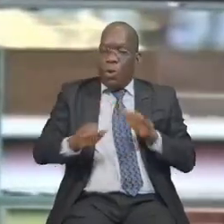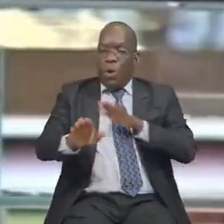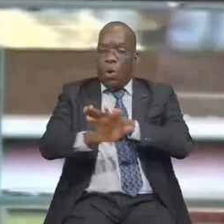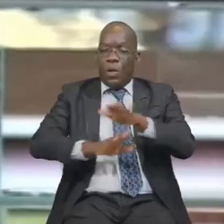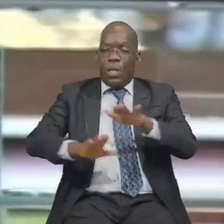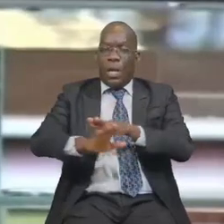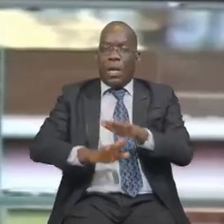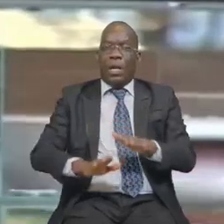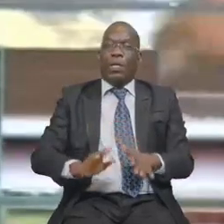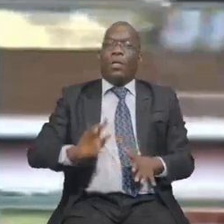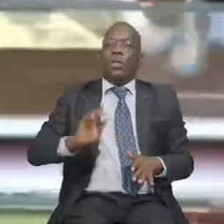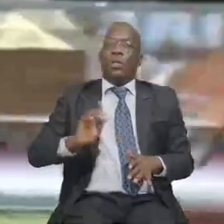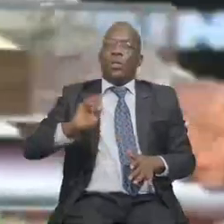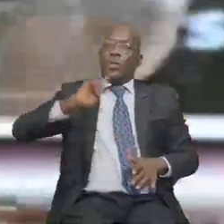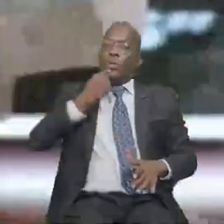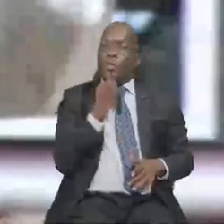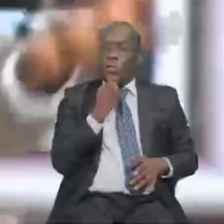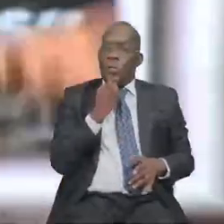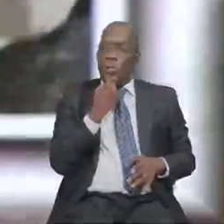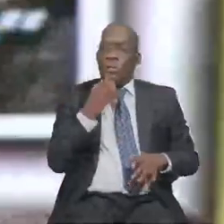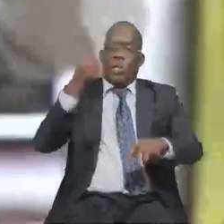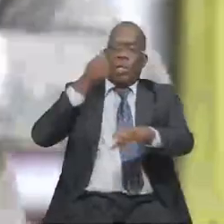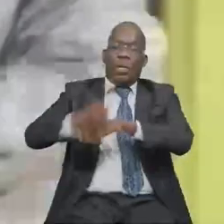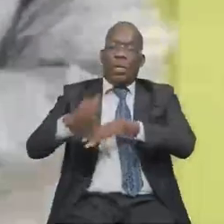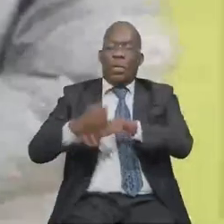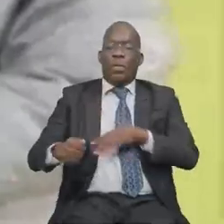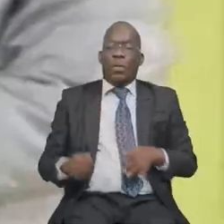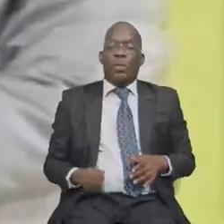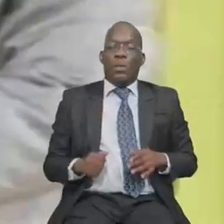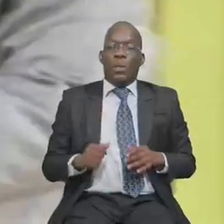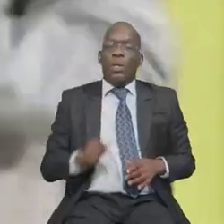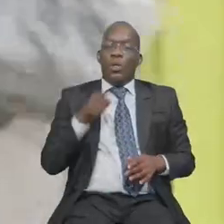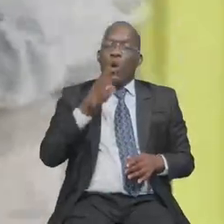Même s'il y a des troubles sérieux, tu élèves la bannière de Jésus-Christ.